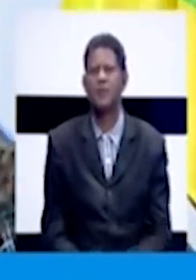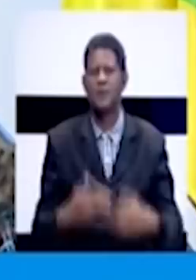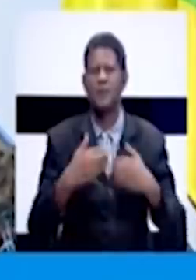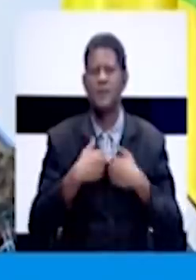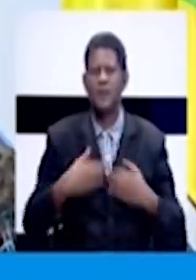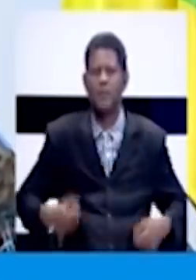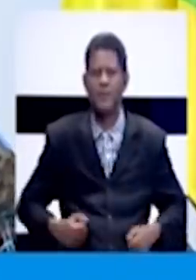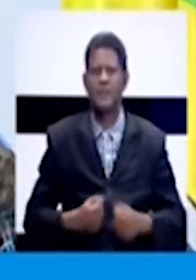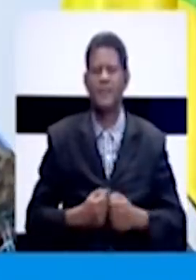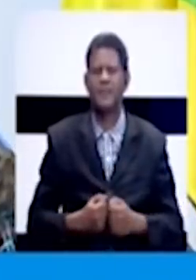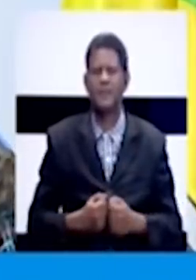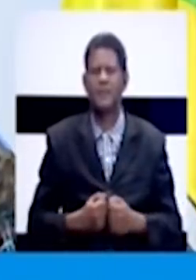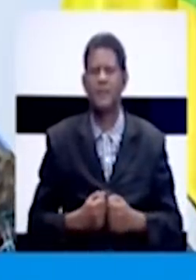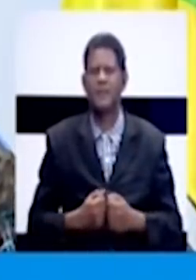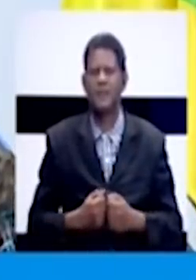ትጥቅ